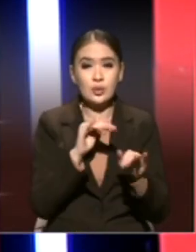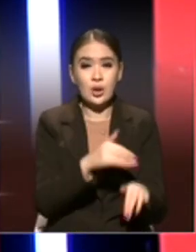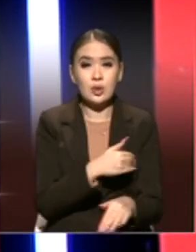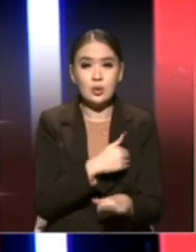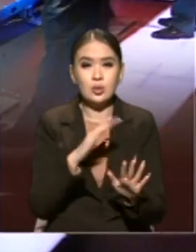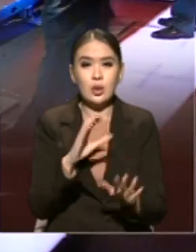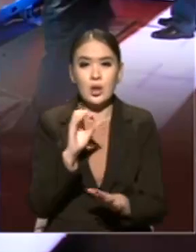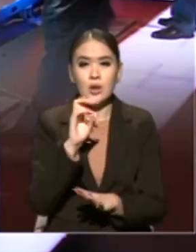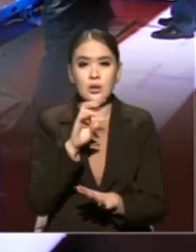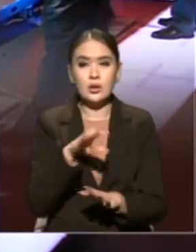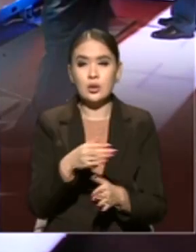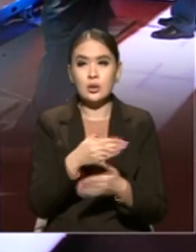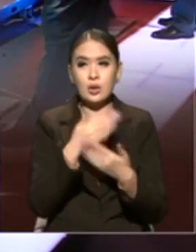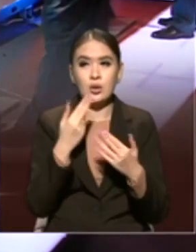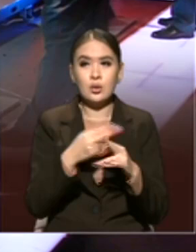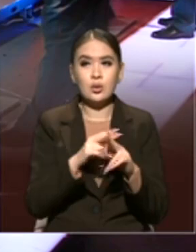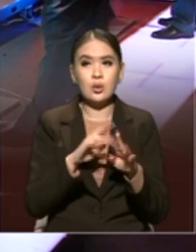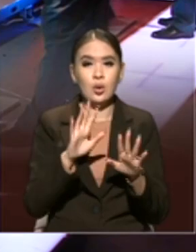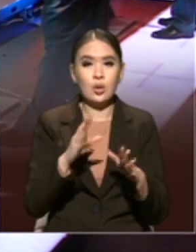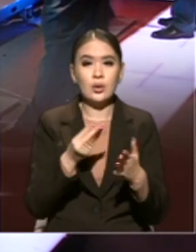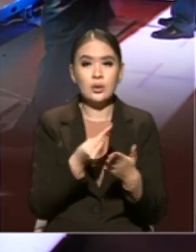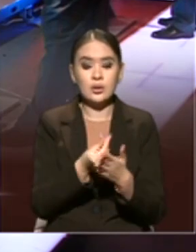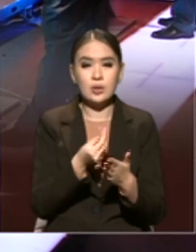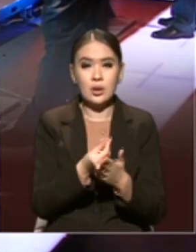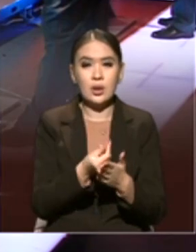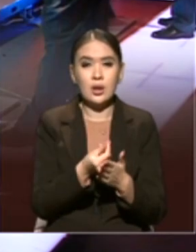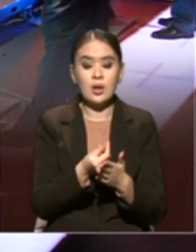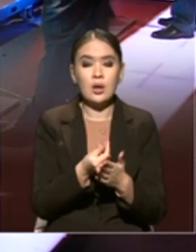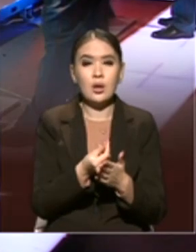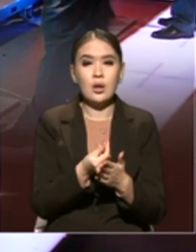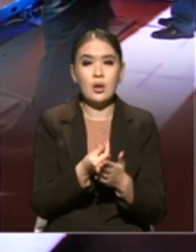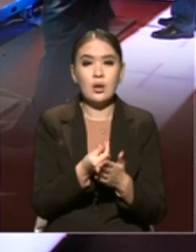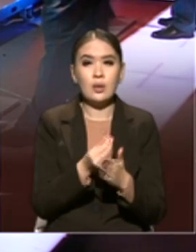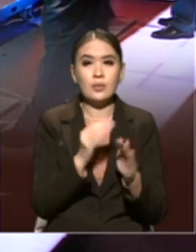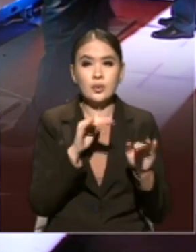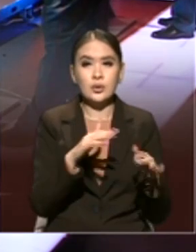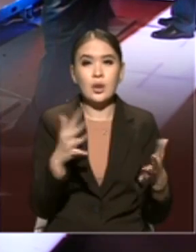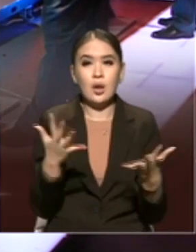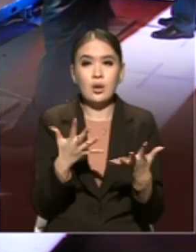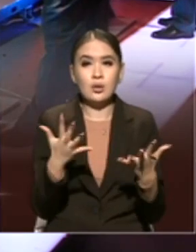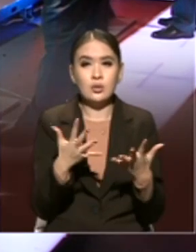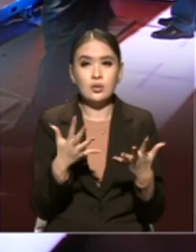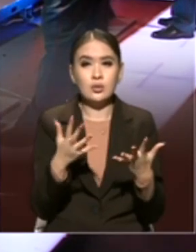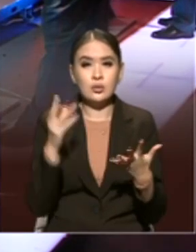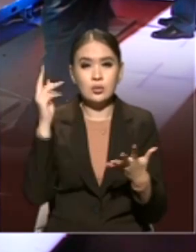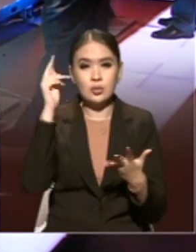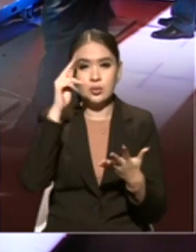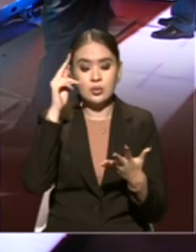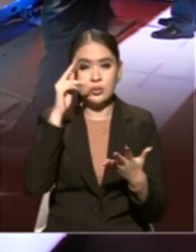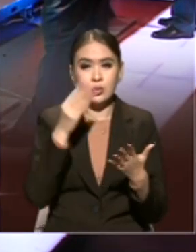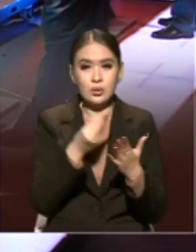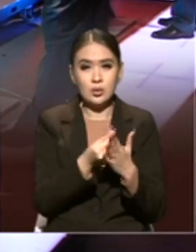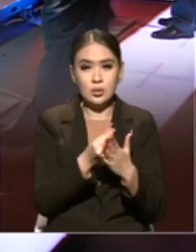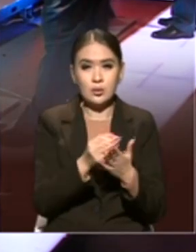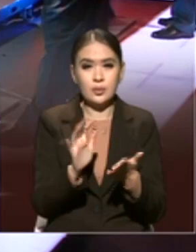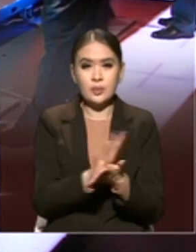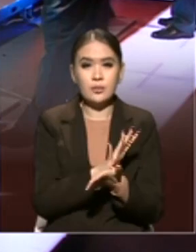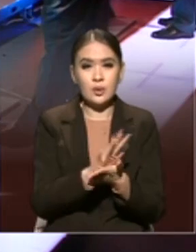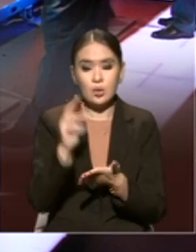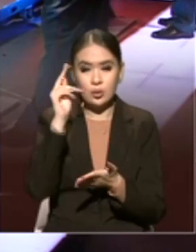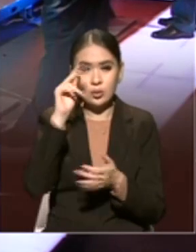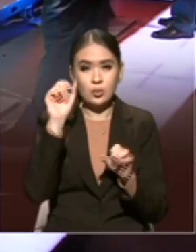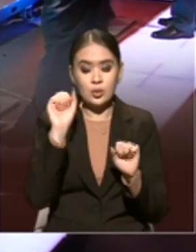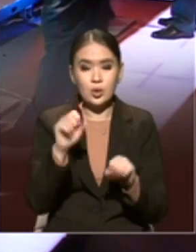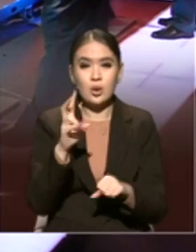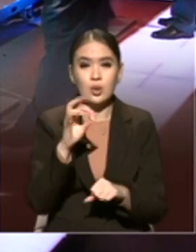ұбт тапсырмайсың, түсетін мамандығыңа ақылы түсесің дейді. Оның мәнісі қандай? Бәрібір ақылы оқысаң да оқуға түсуге болады ғой дейді. Бірақ